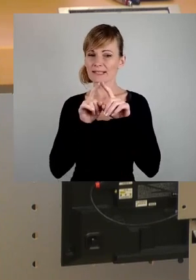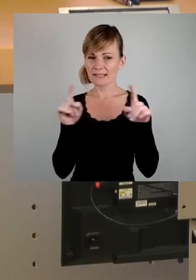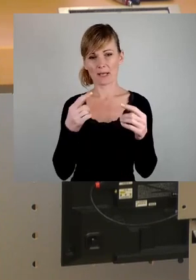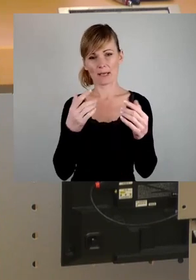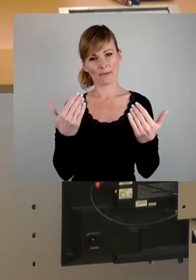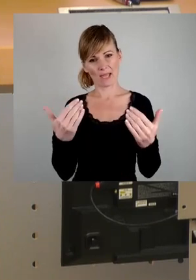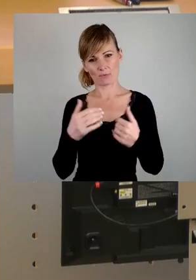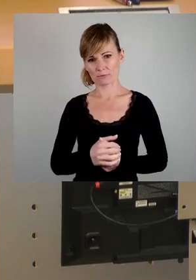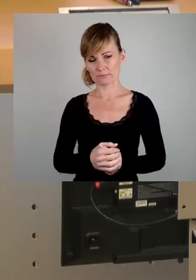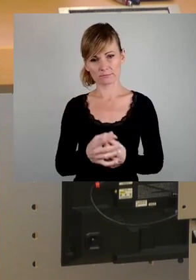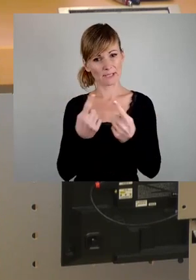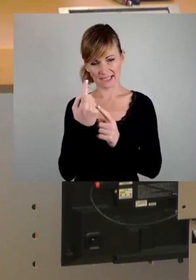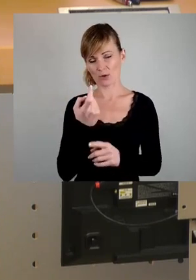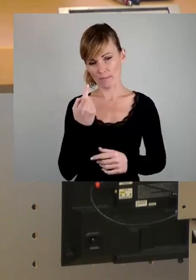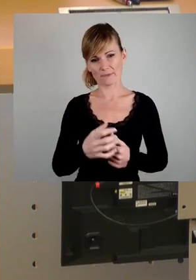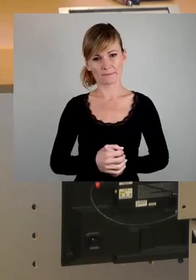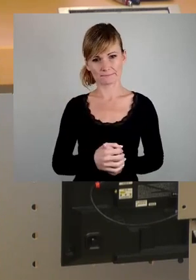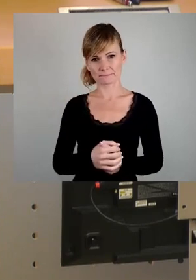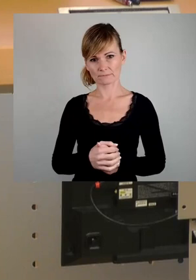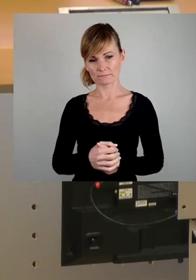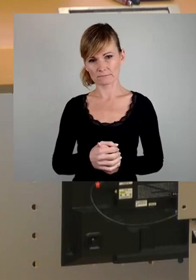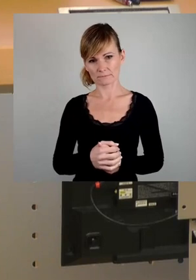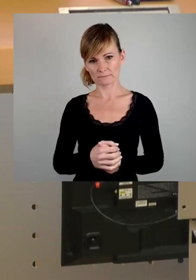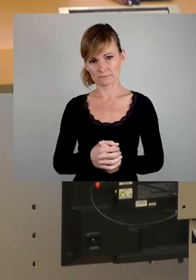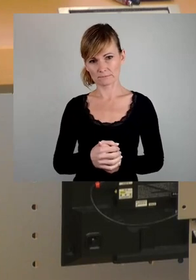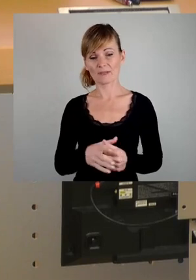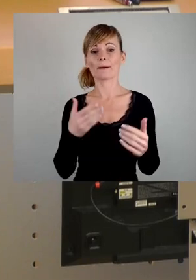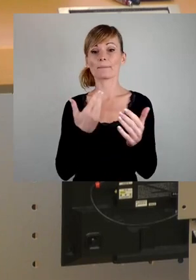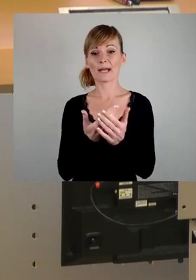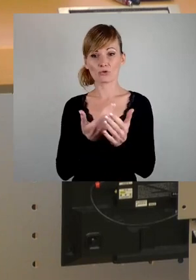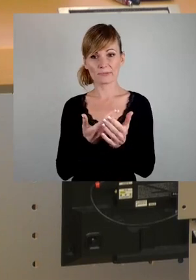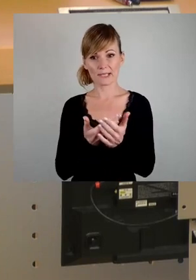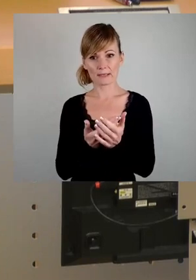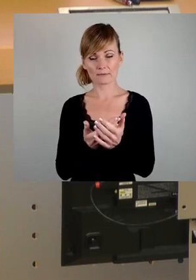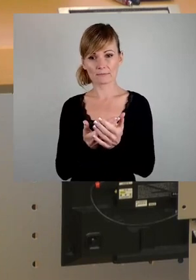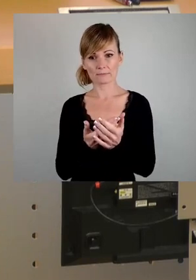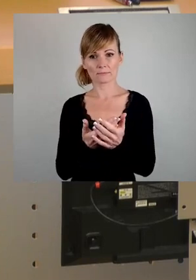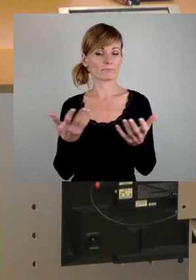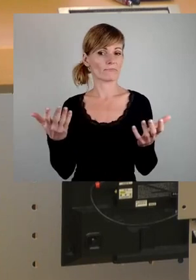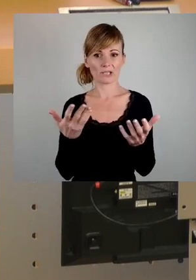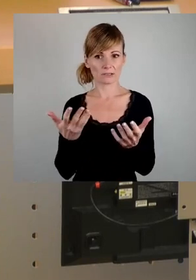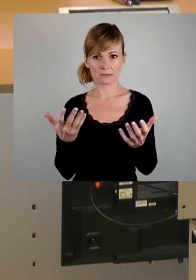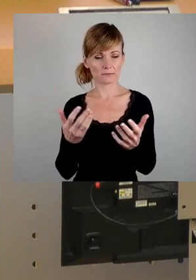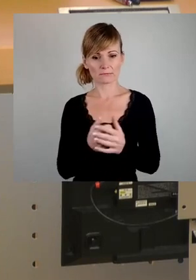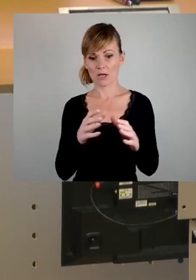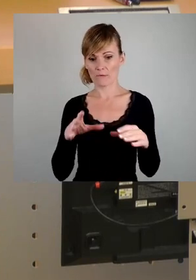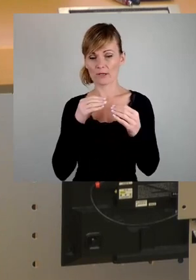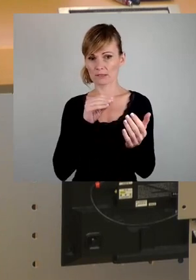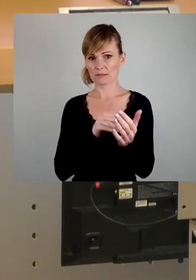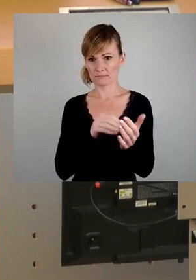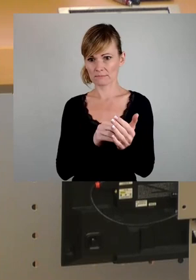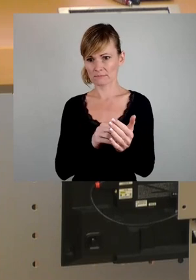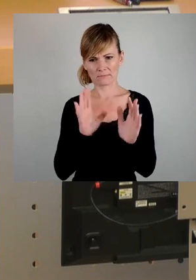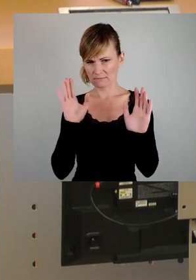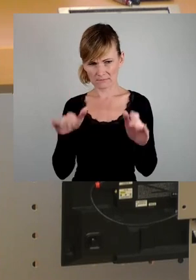kommt noch. So, und Beispiele, was zum Beispiel mit aufgenommen wurde, da brauchen wir auch gar